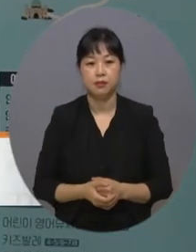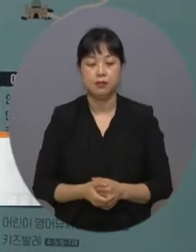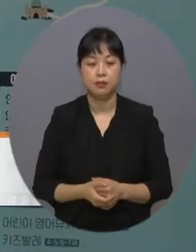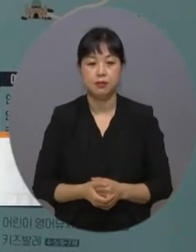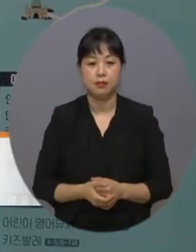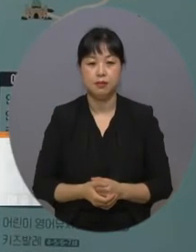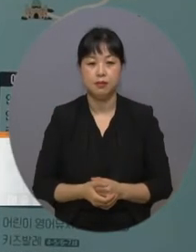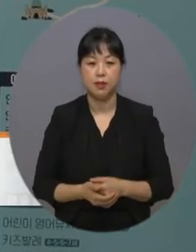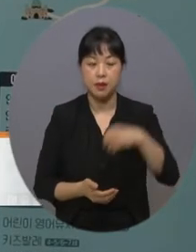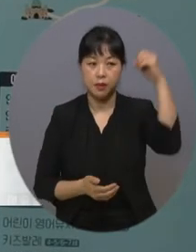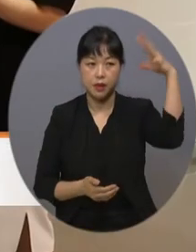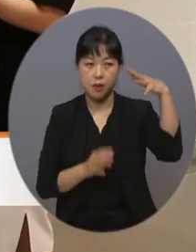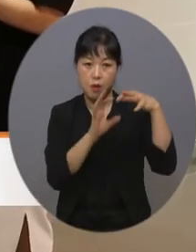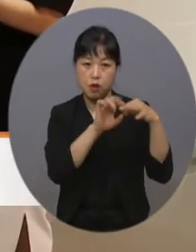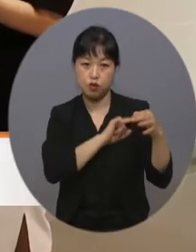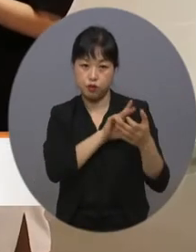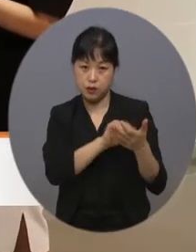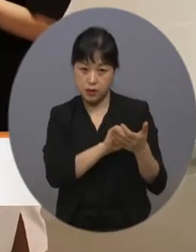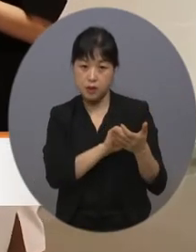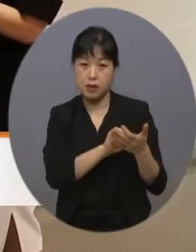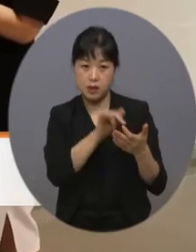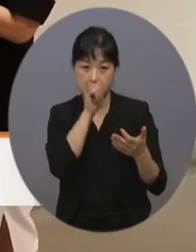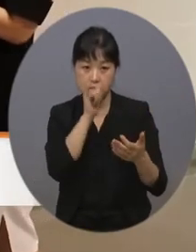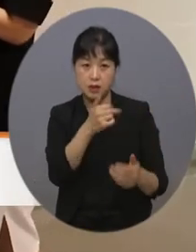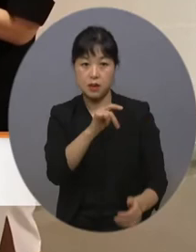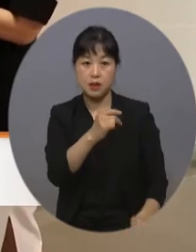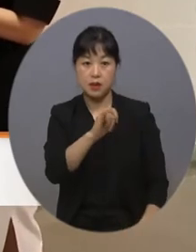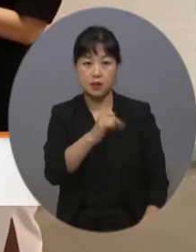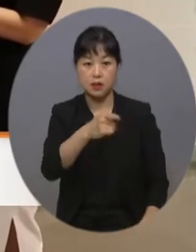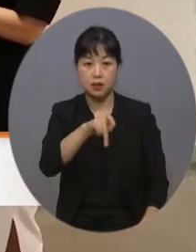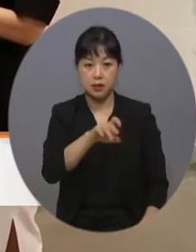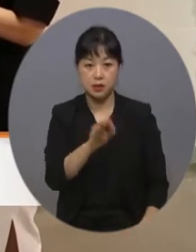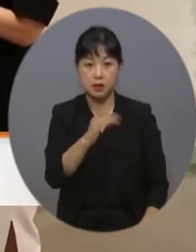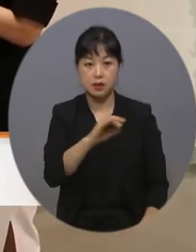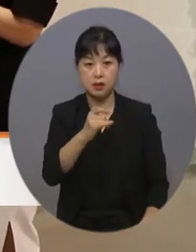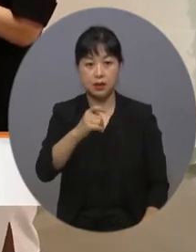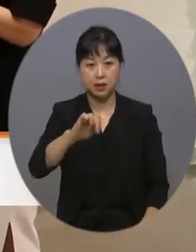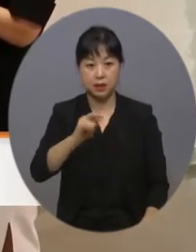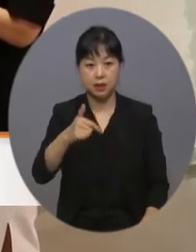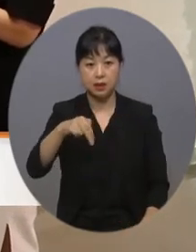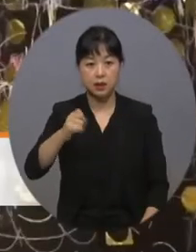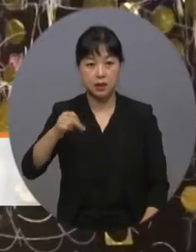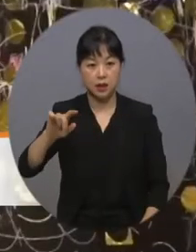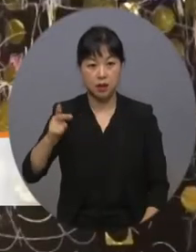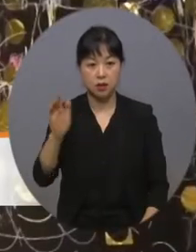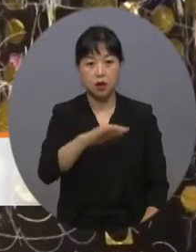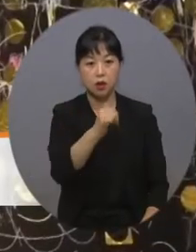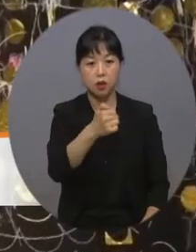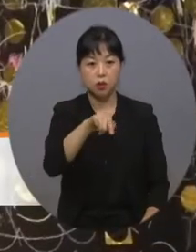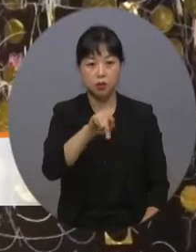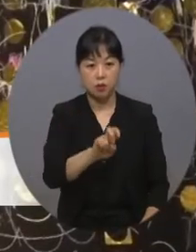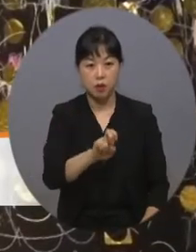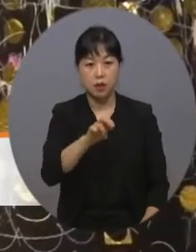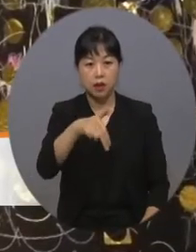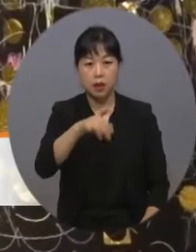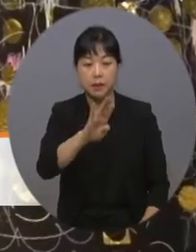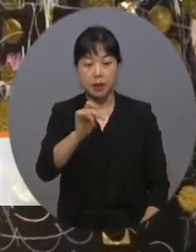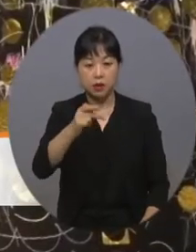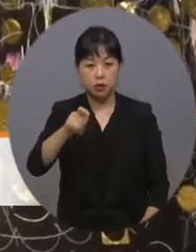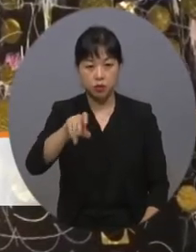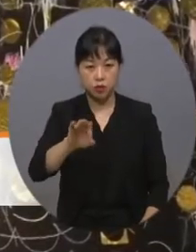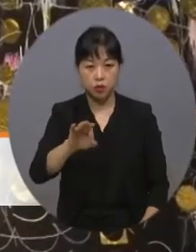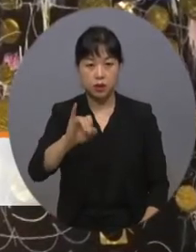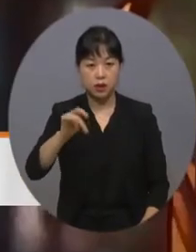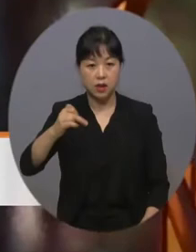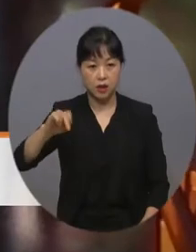발광을 주제로 한 이번 전시회는 다니엘경, 이창진, 신재헌, 홍범, 박경종, 장원영, 이상준 등